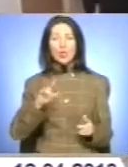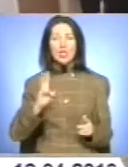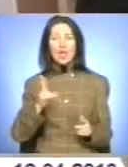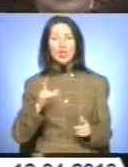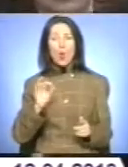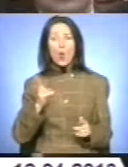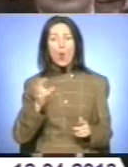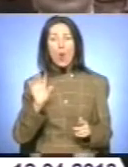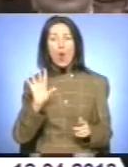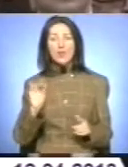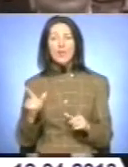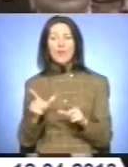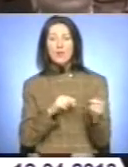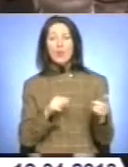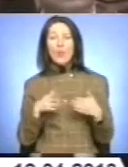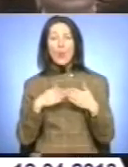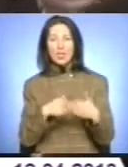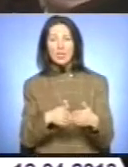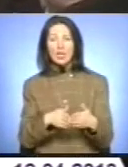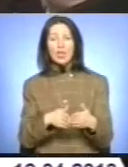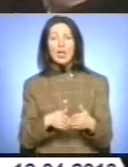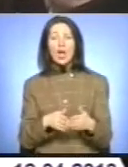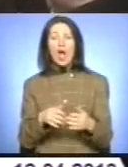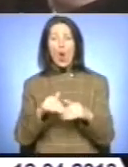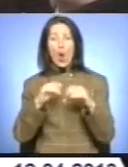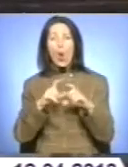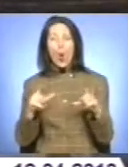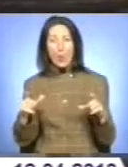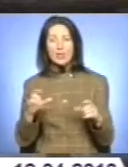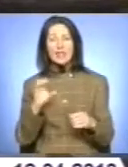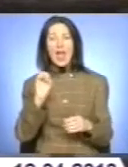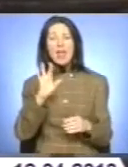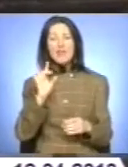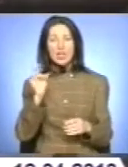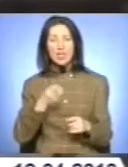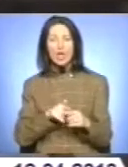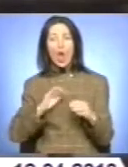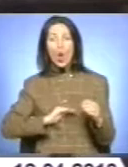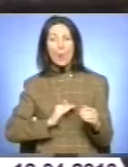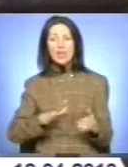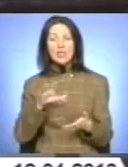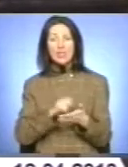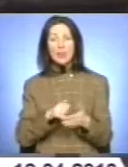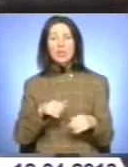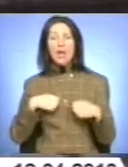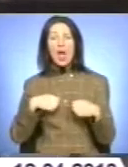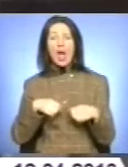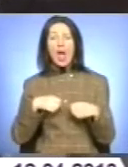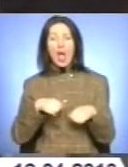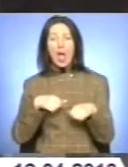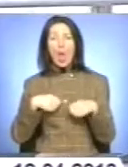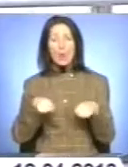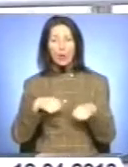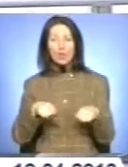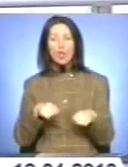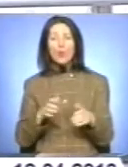морський перезавантажувальний комплекс «Евері». Ця компанія – одна з провідних в Україні, що займається експортом, продажем на внутрішньому ринку рослинних олій, олійних